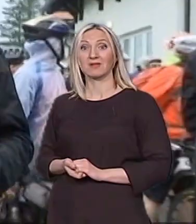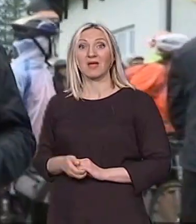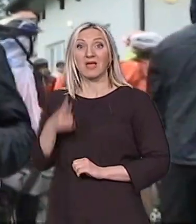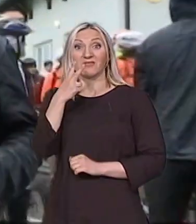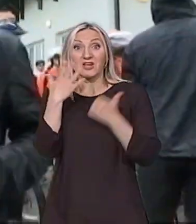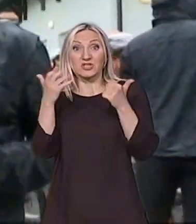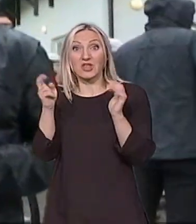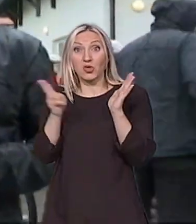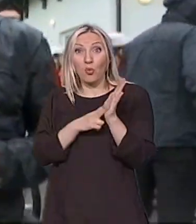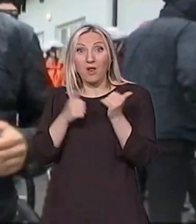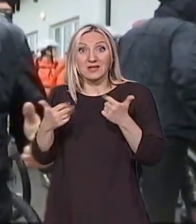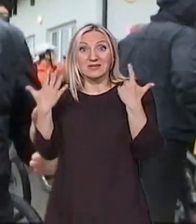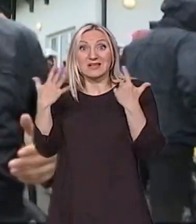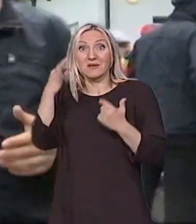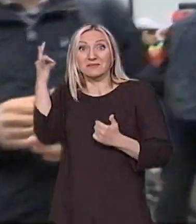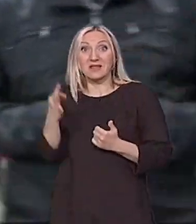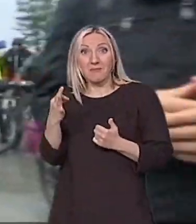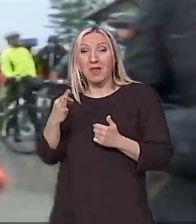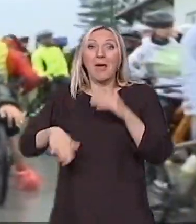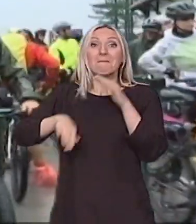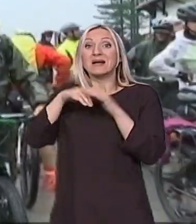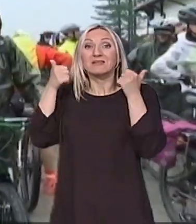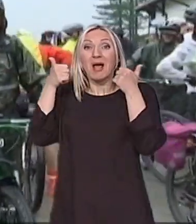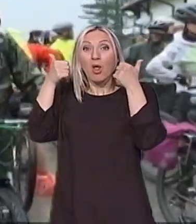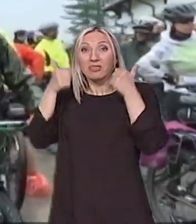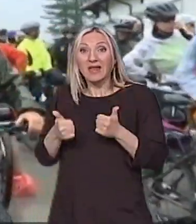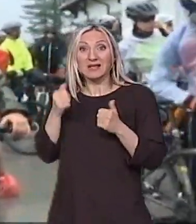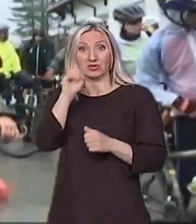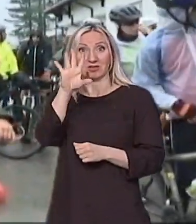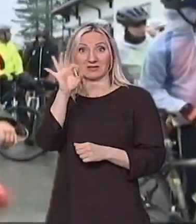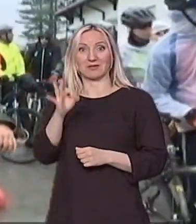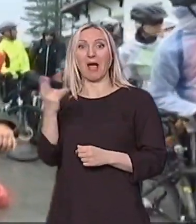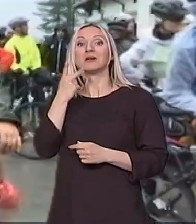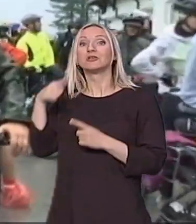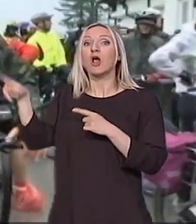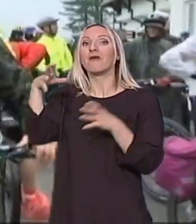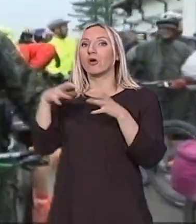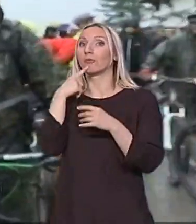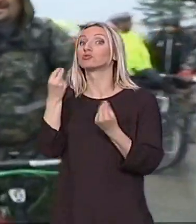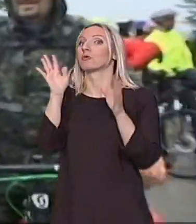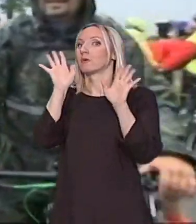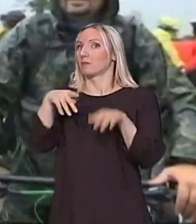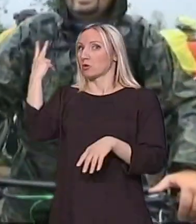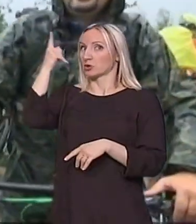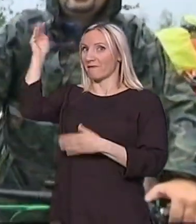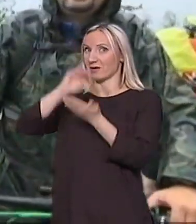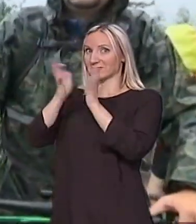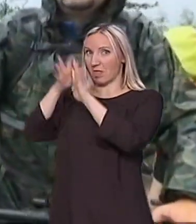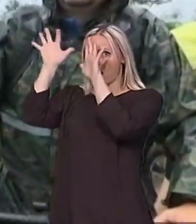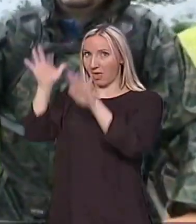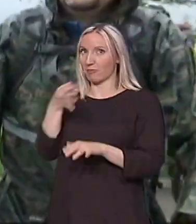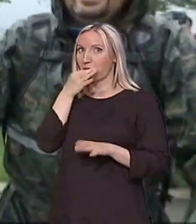Junije, 7 je stepeni, trenutno maksimalno danas najavljuje 14 stepeni. Ali Slovenci iz ove grupe kažu dobro je. Čuli su da je u Sloveniji pao sneg.